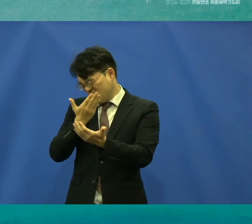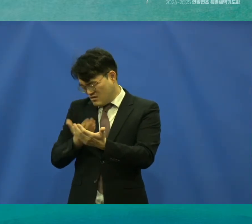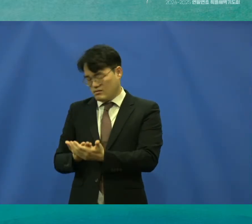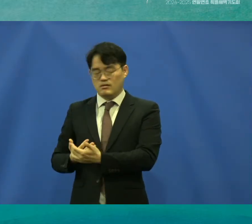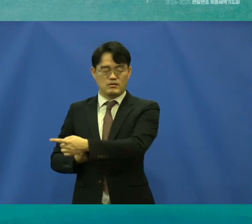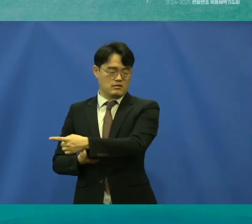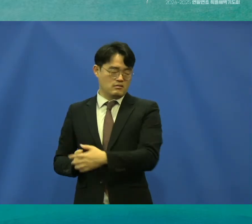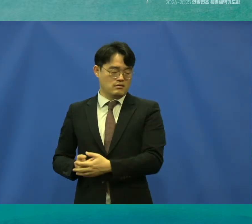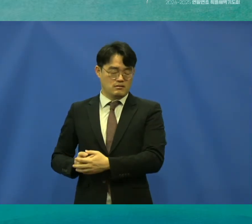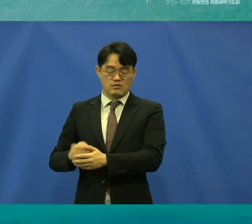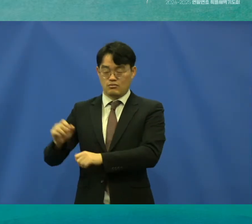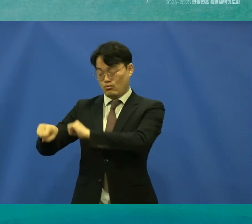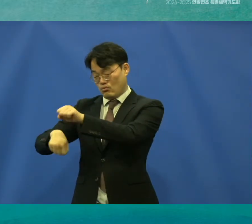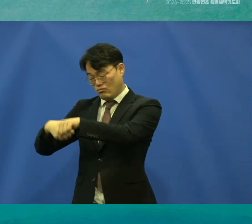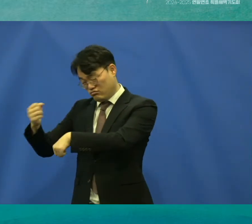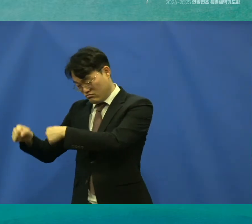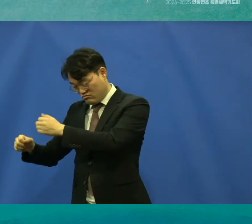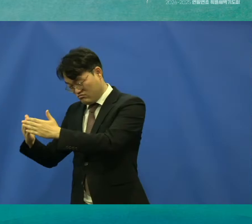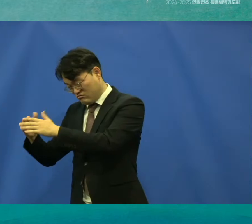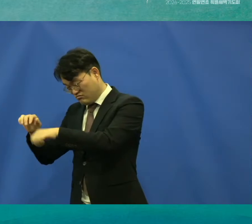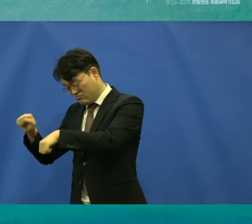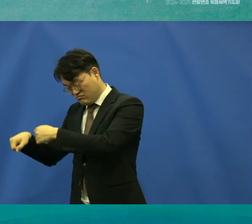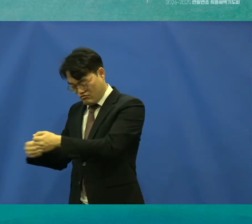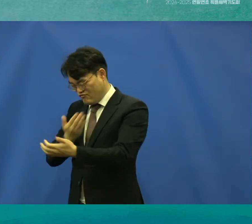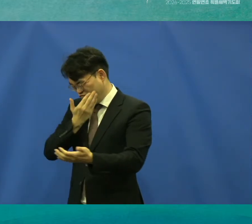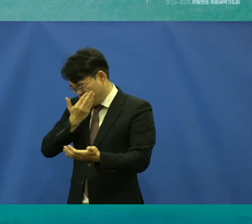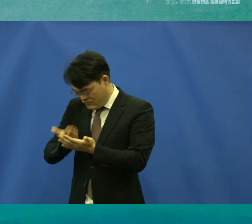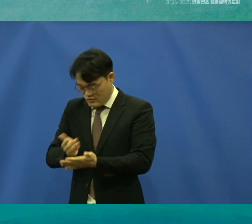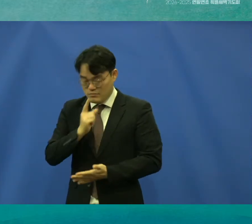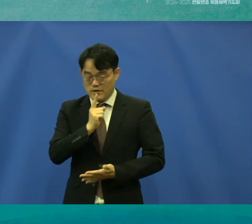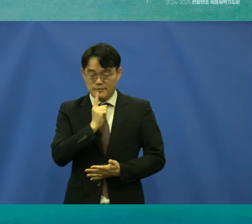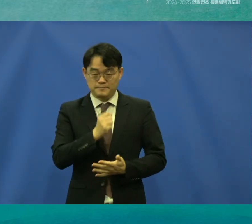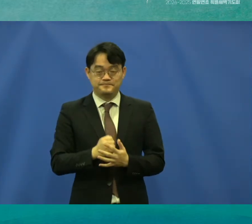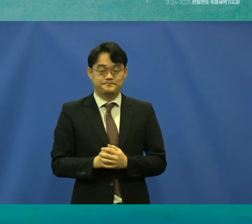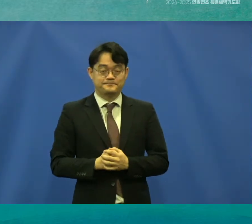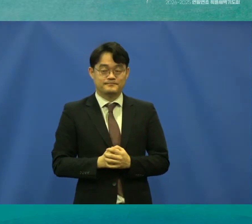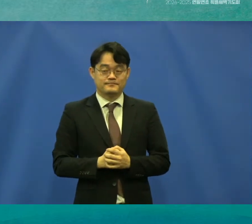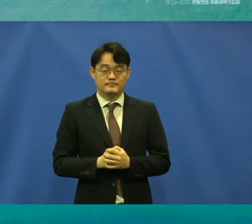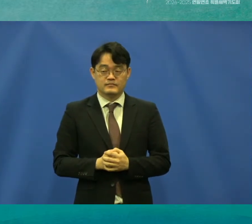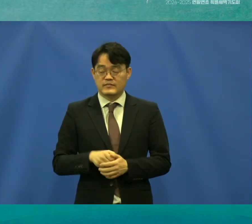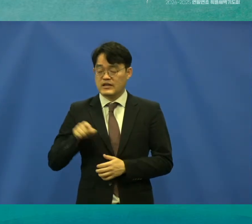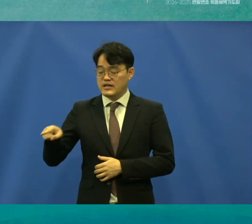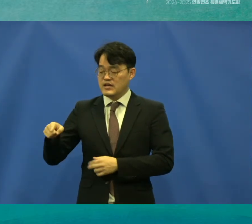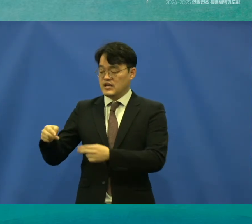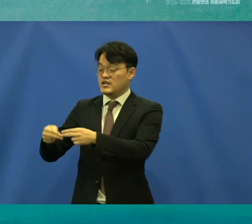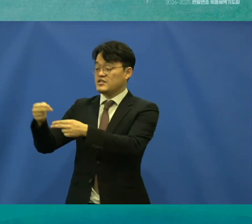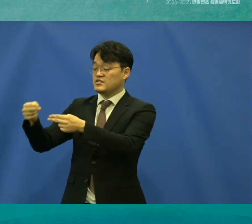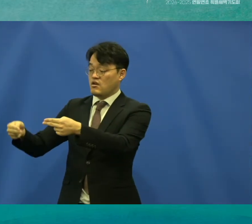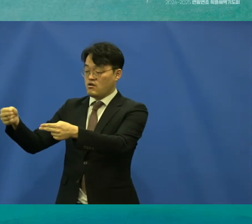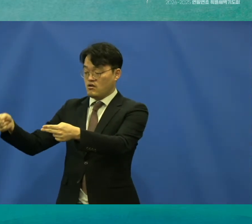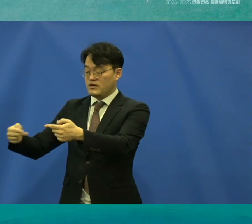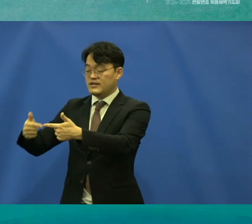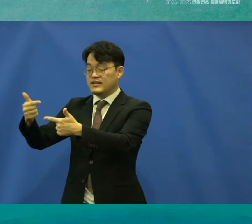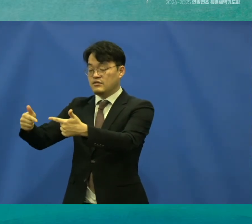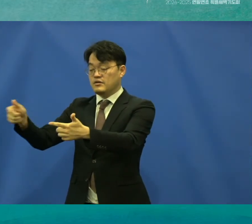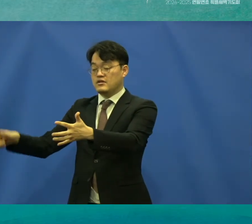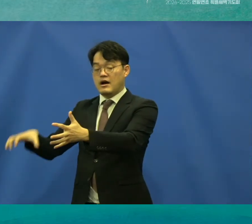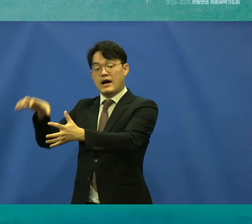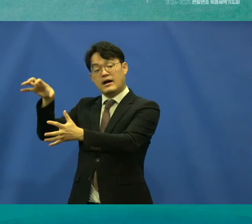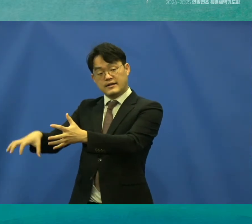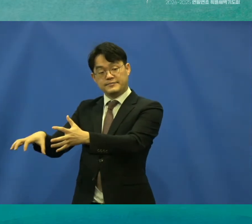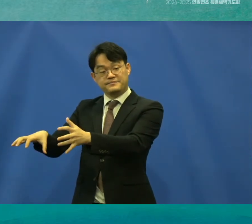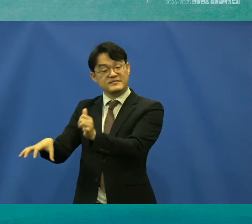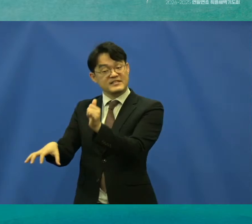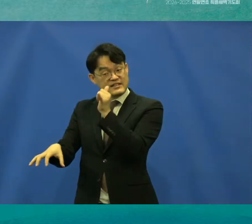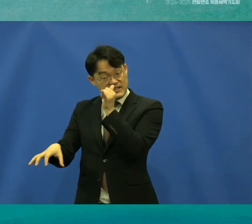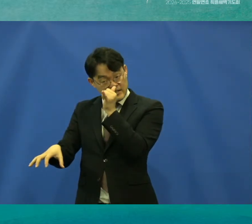이 원문의 의미로 들여다보면 이 성중에 있는 백성이 내게